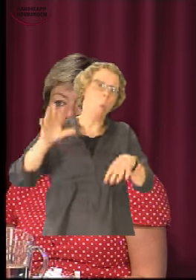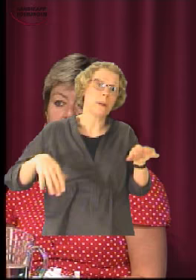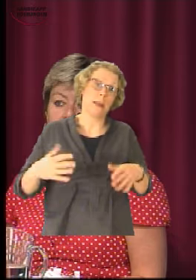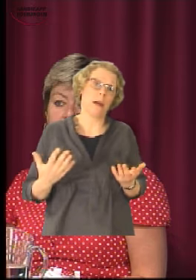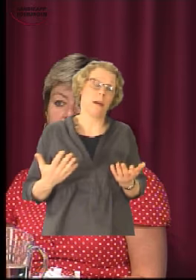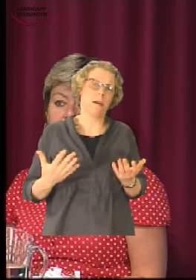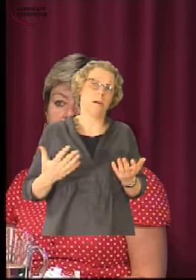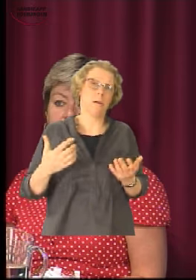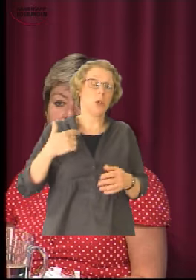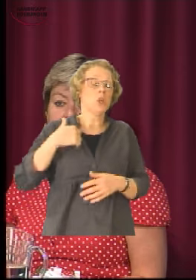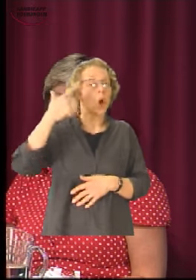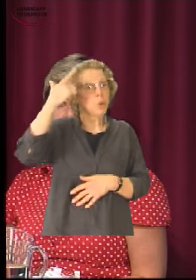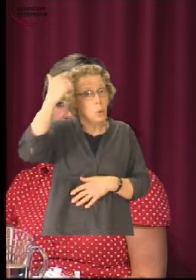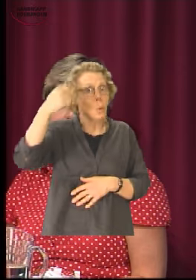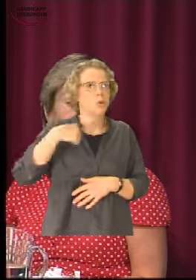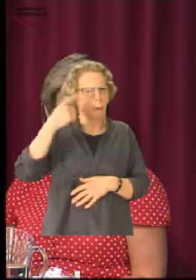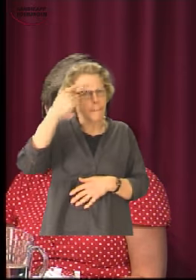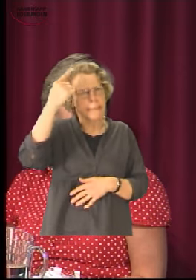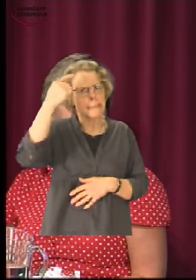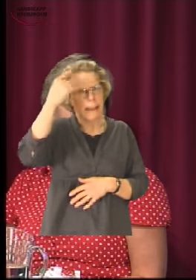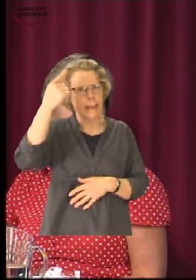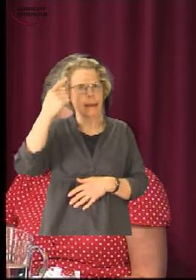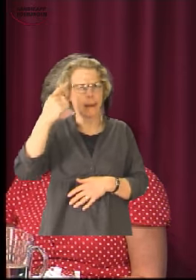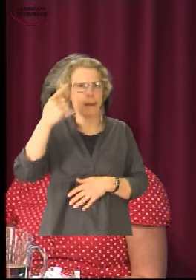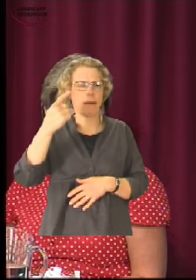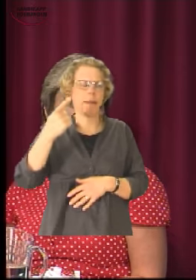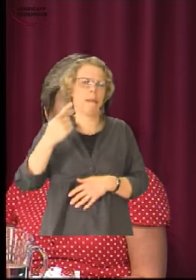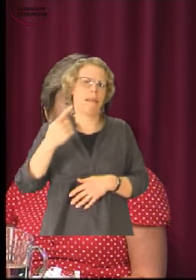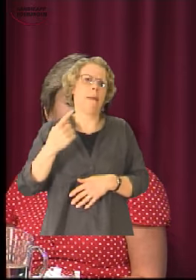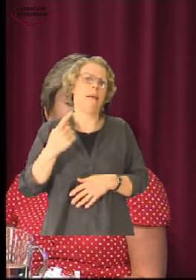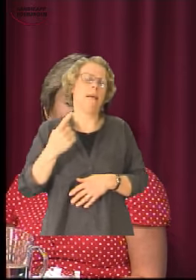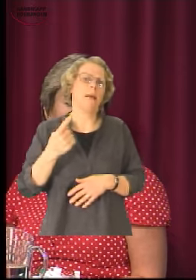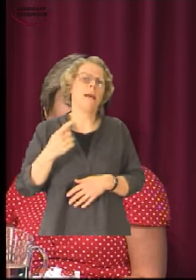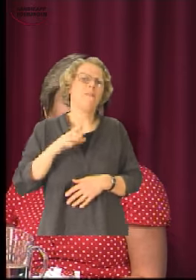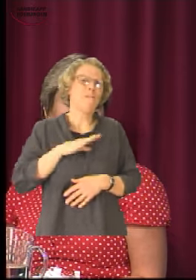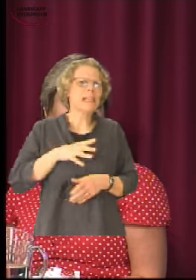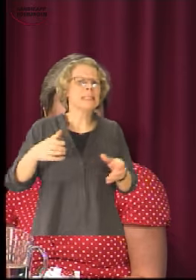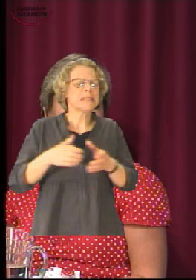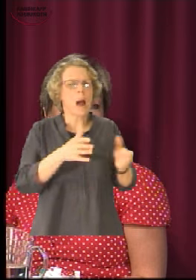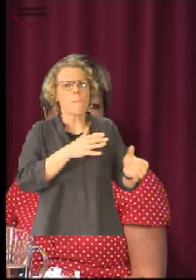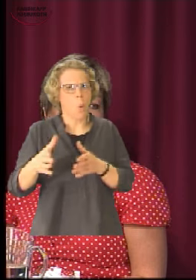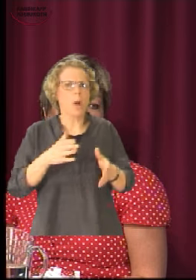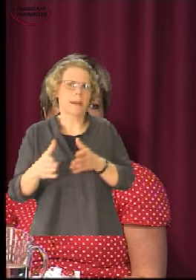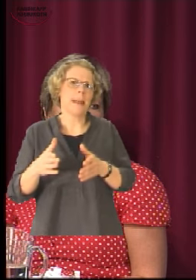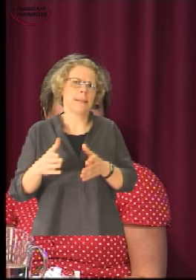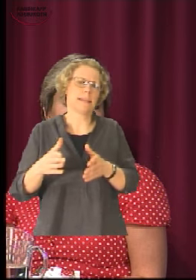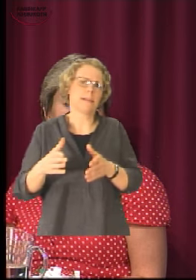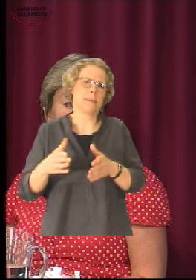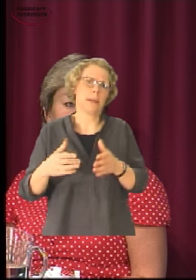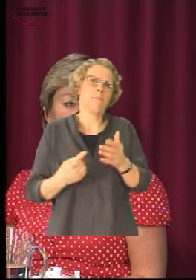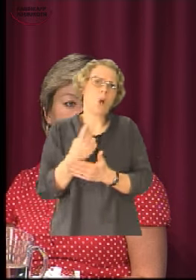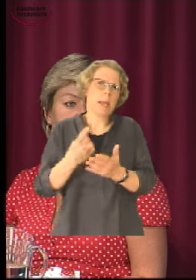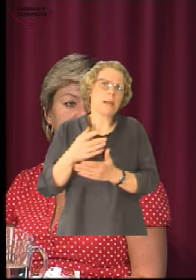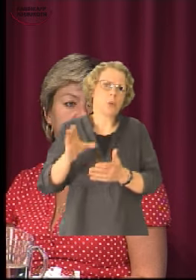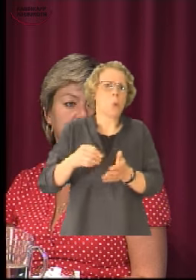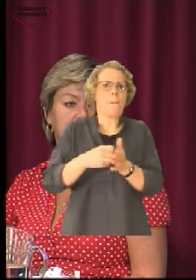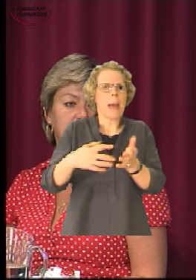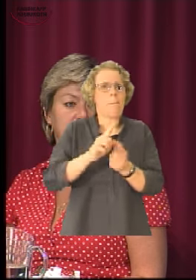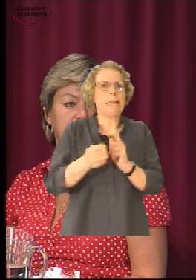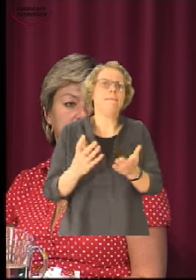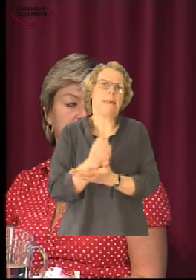Jag tycker och jag anar det i de andra svaren att det finns samordningsvinster för att få mera gemensamma riktlinjer